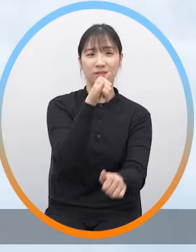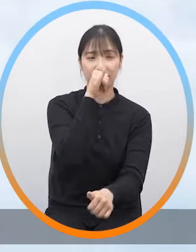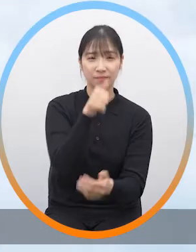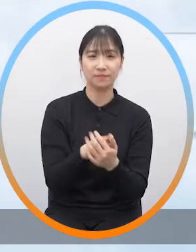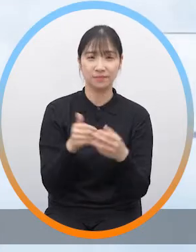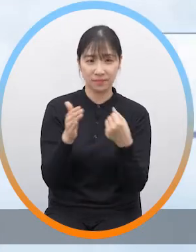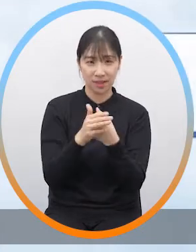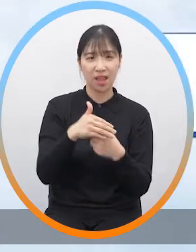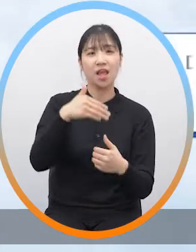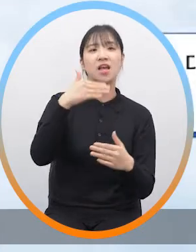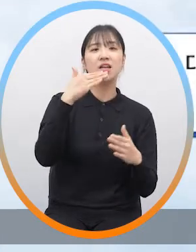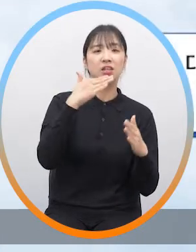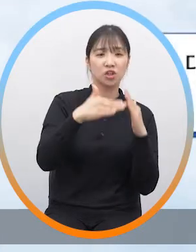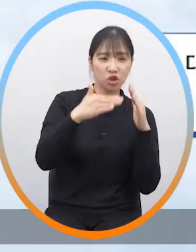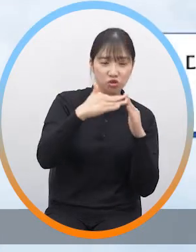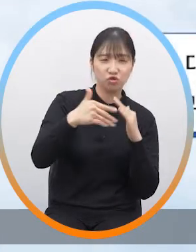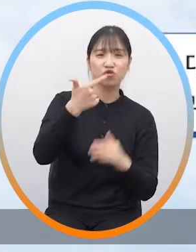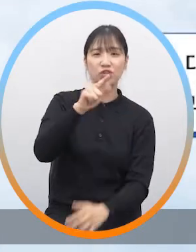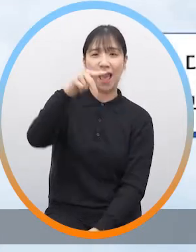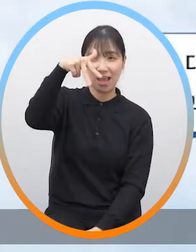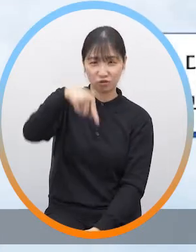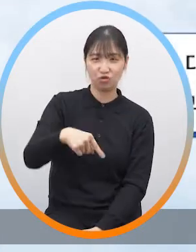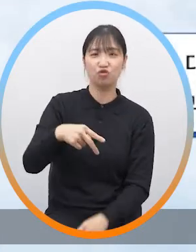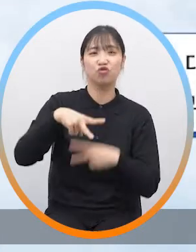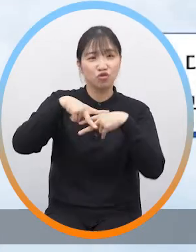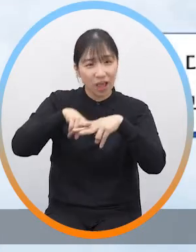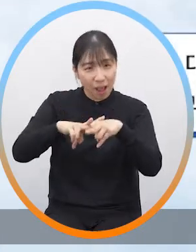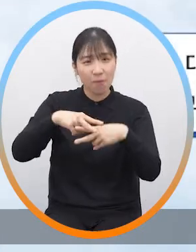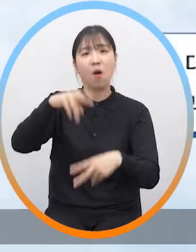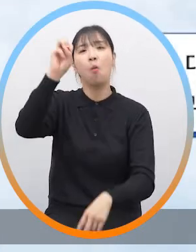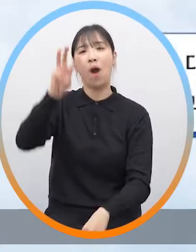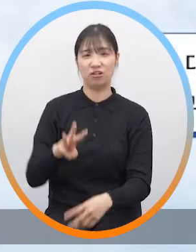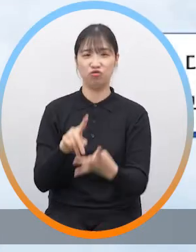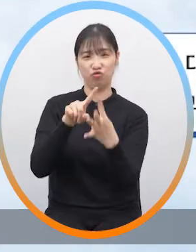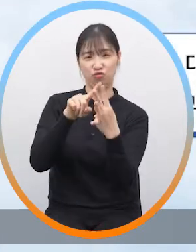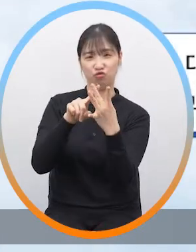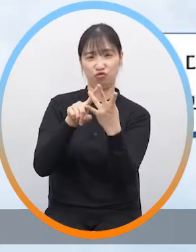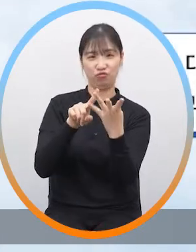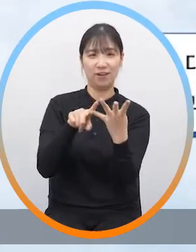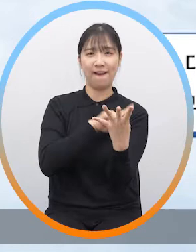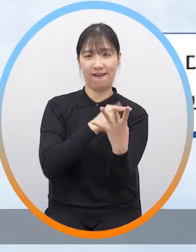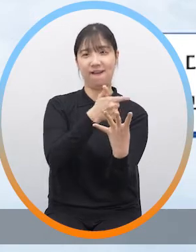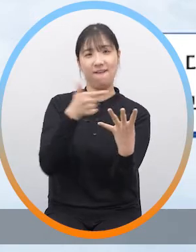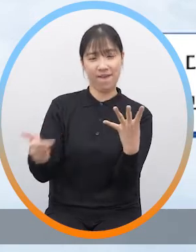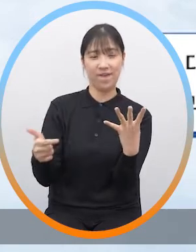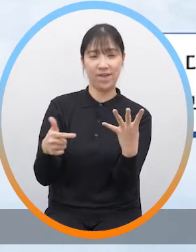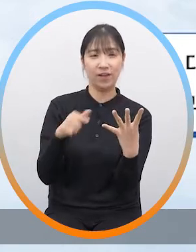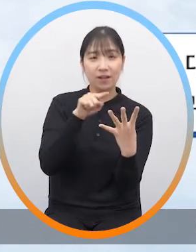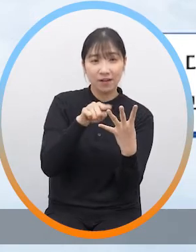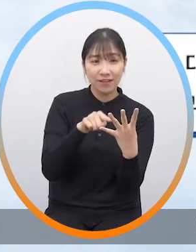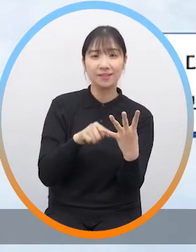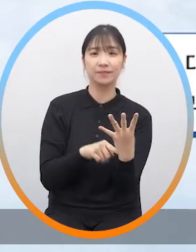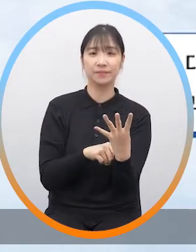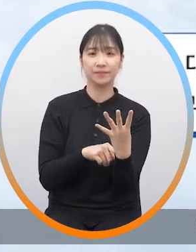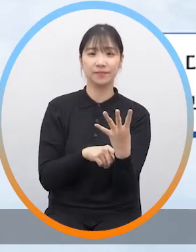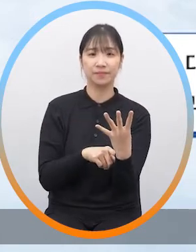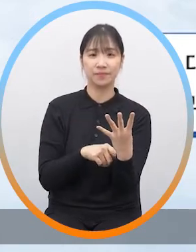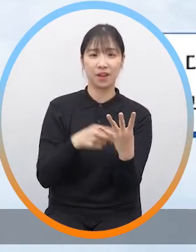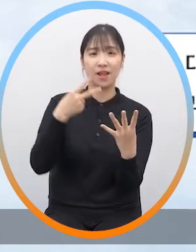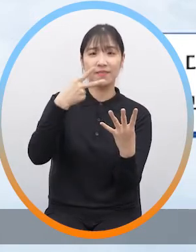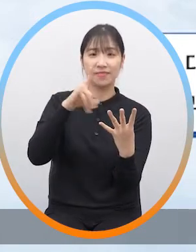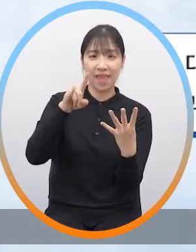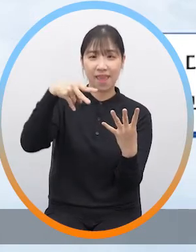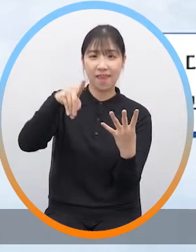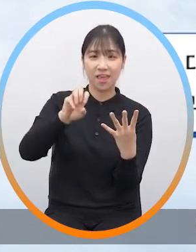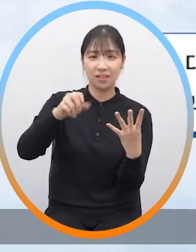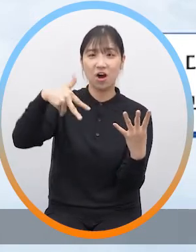그래서 전주, 나주, 그 다음에 남원, 광주, 이렇게 4곳이 가장 큽니다. 이곳에서는 아까도